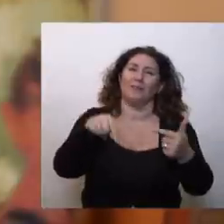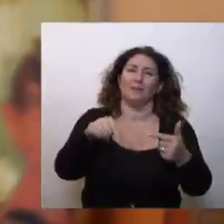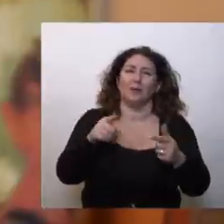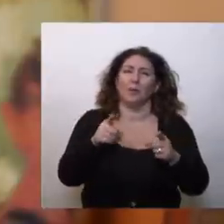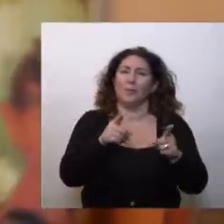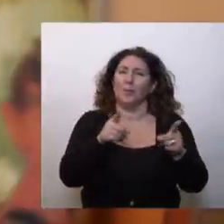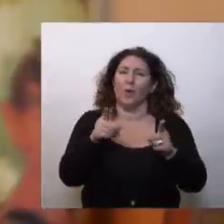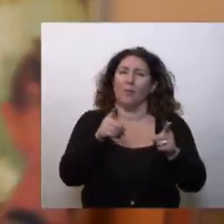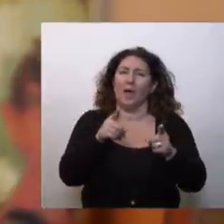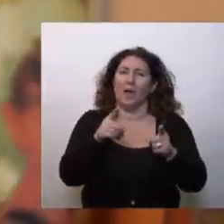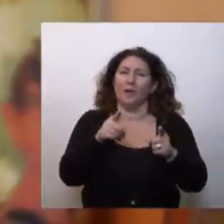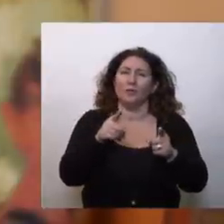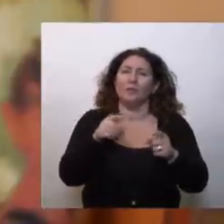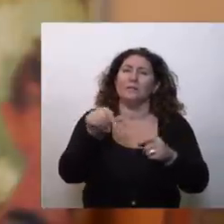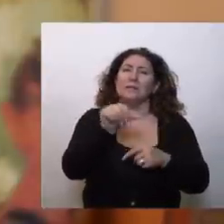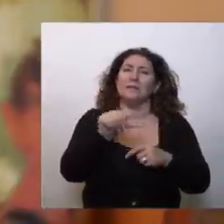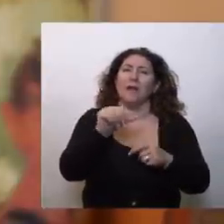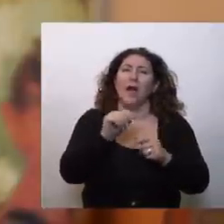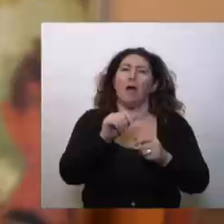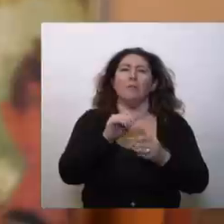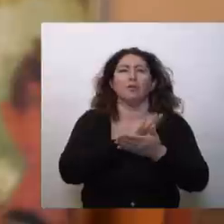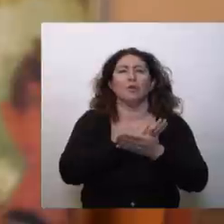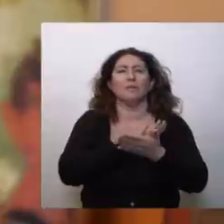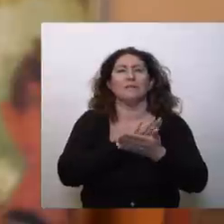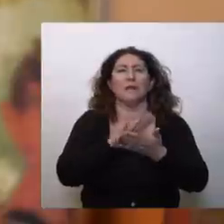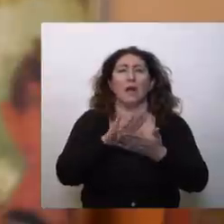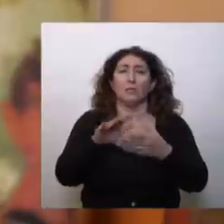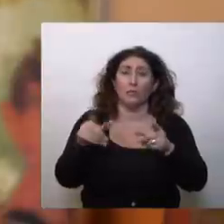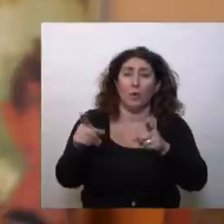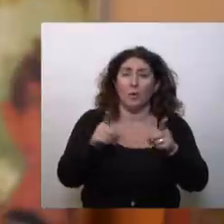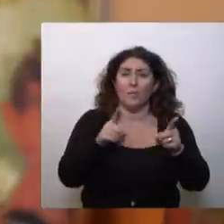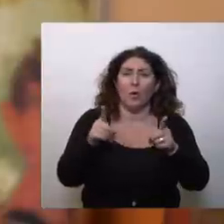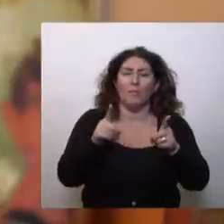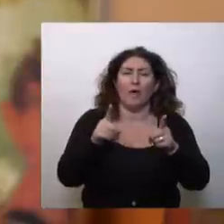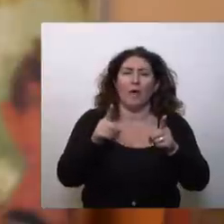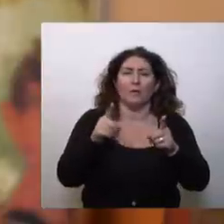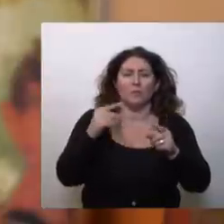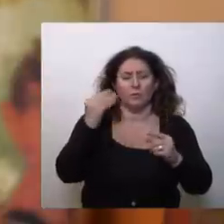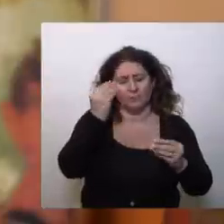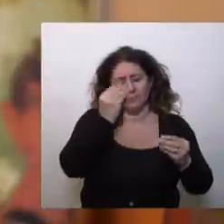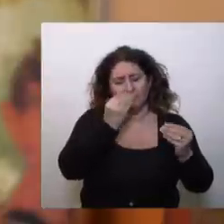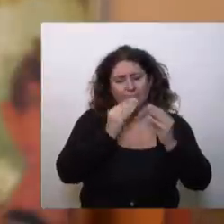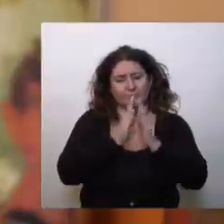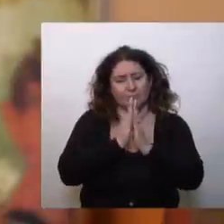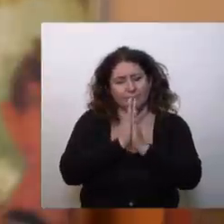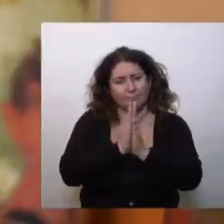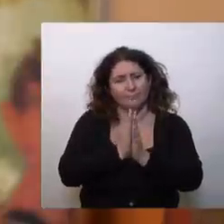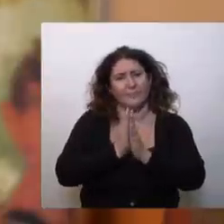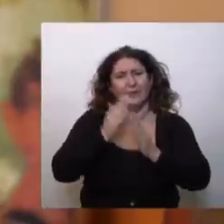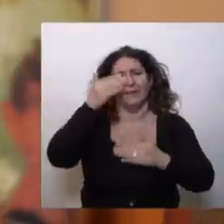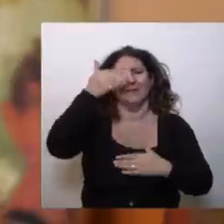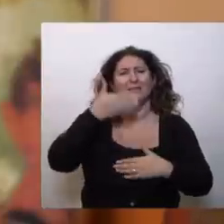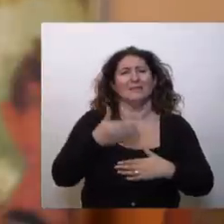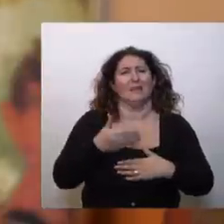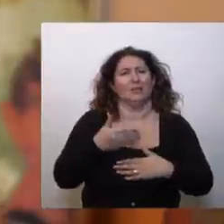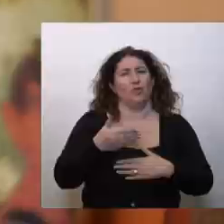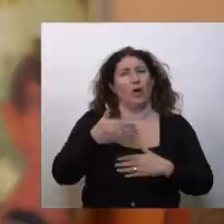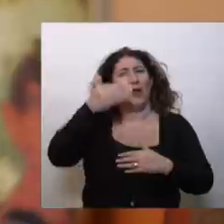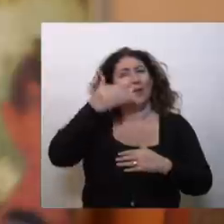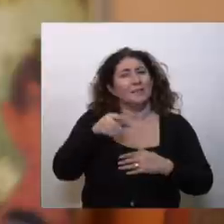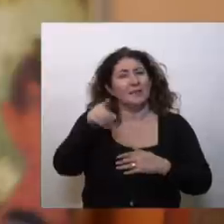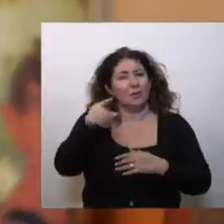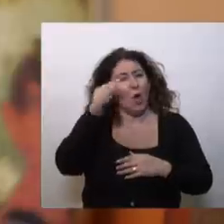di contemplazione della Sacra Sindone sarà un concreto sostegno